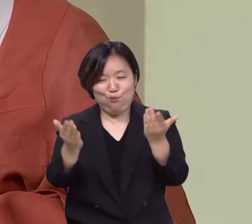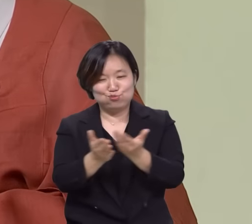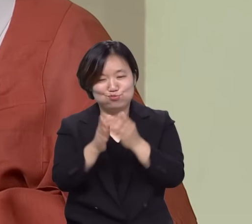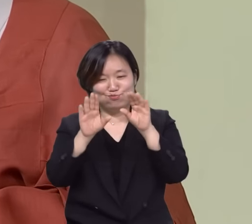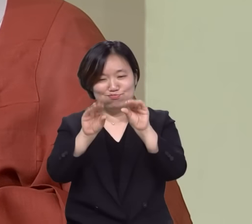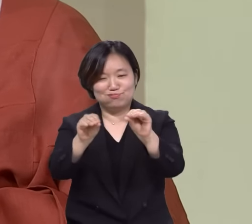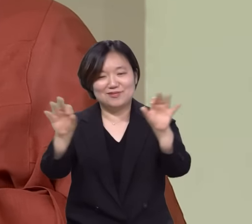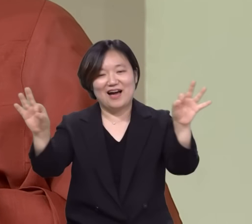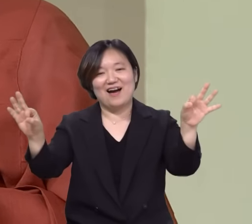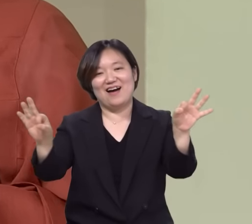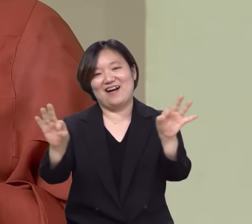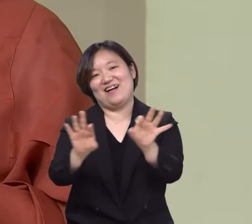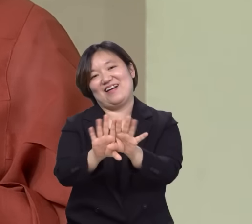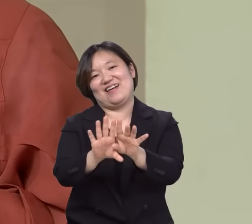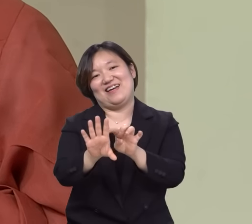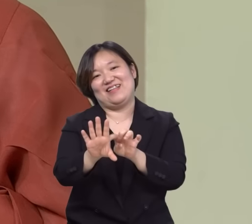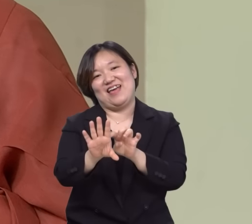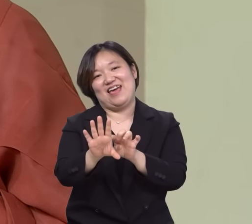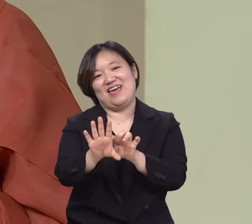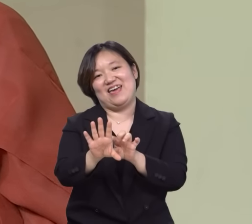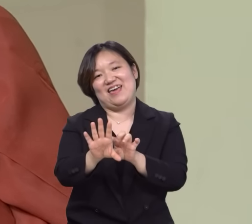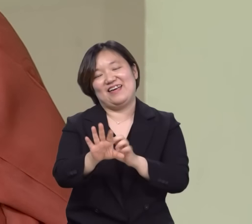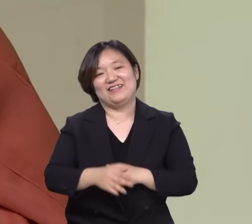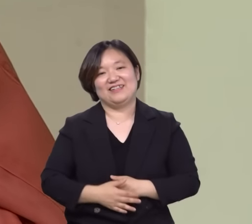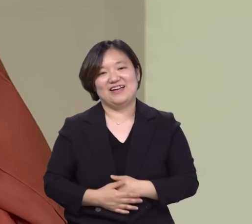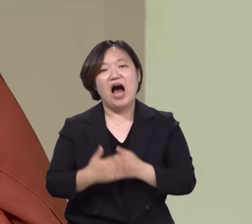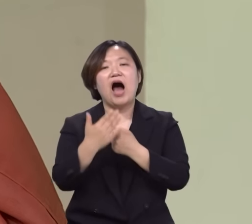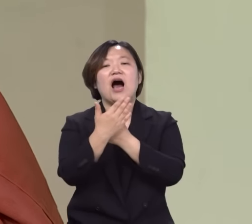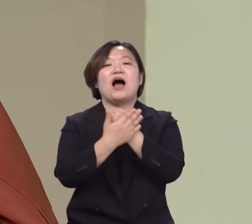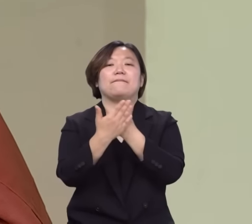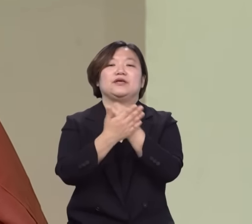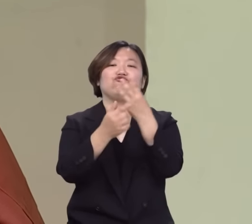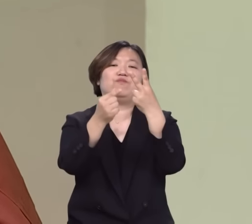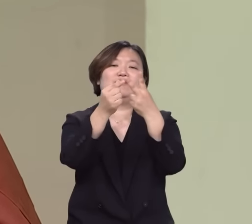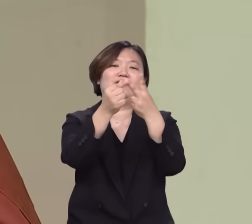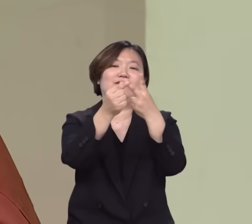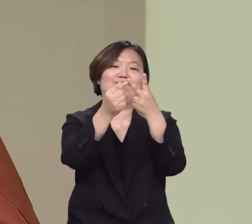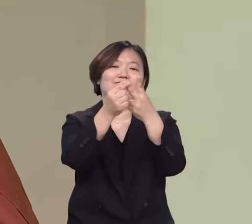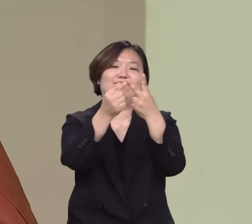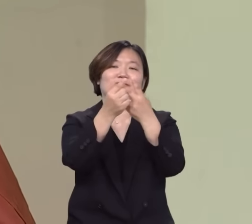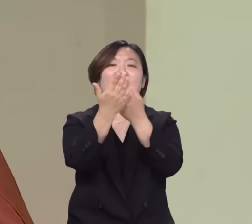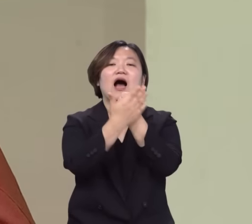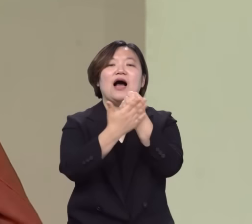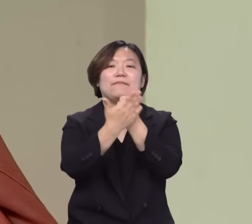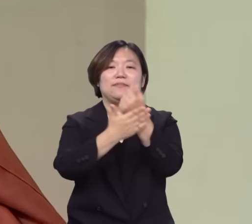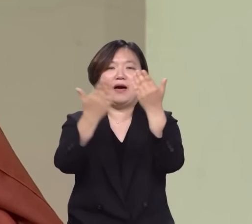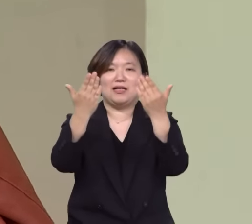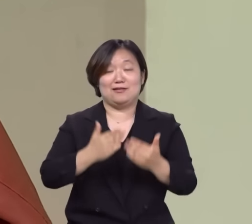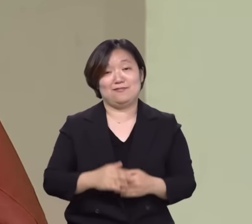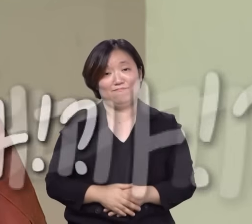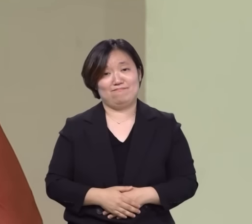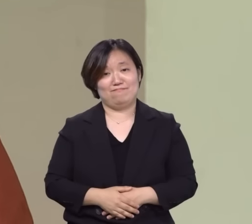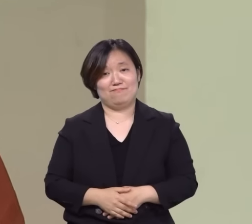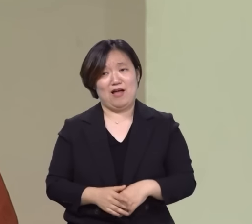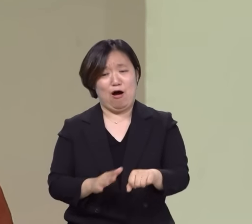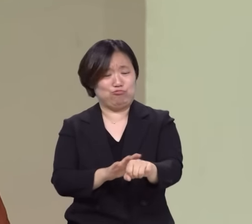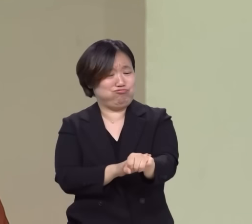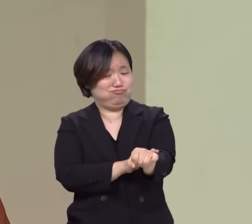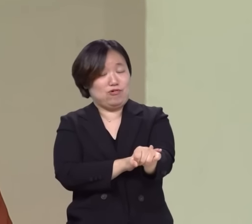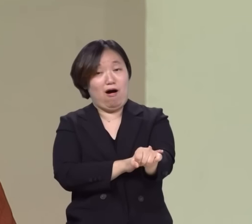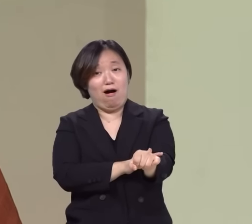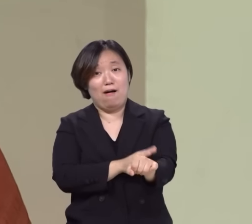되었다라는 그 두 번째 가피를 체험하셨다면 오 막 소름